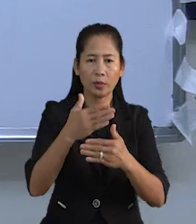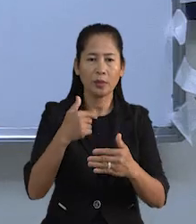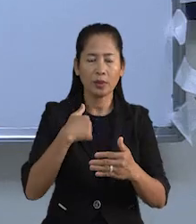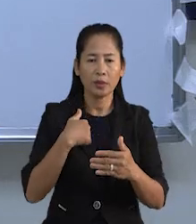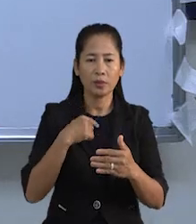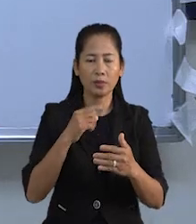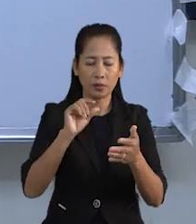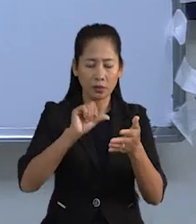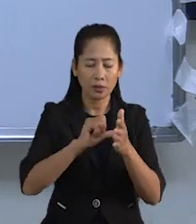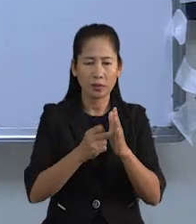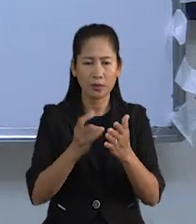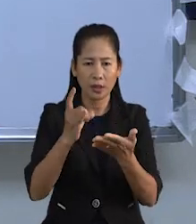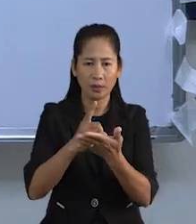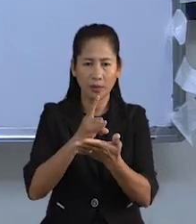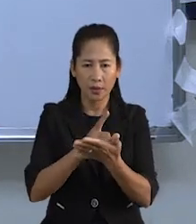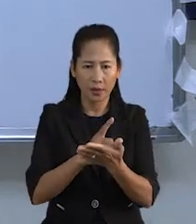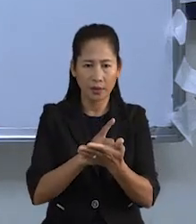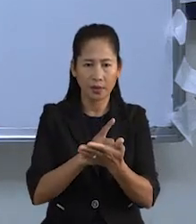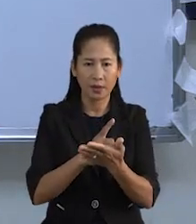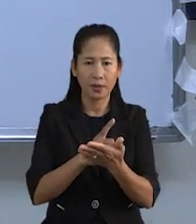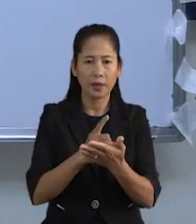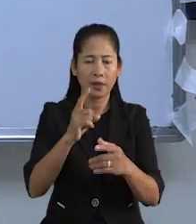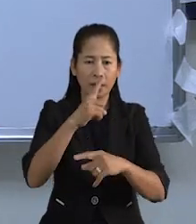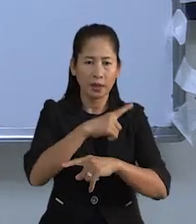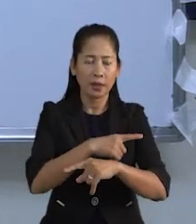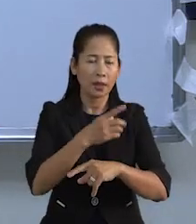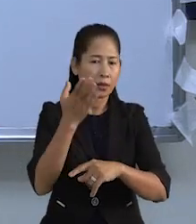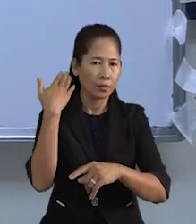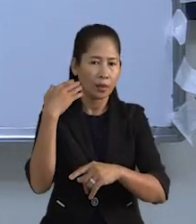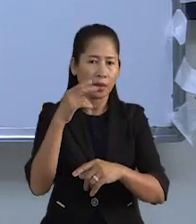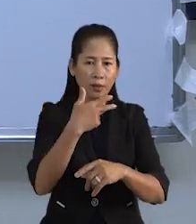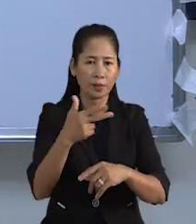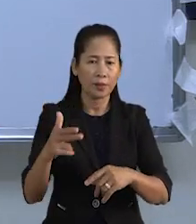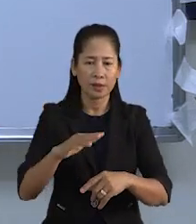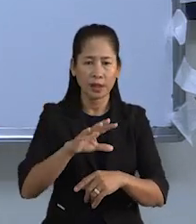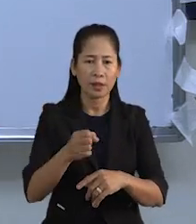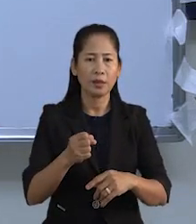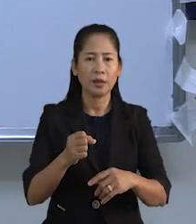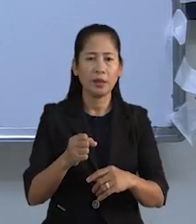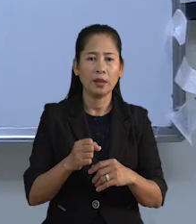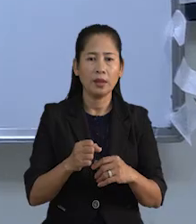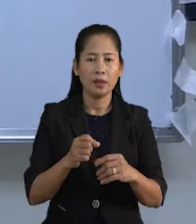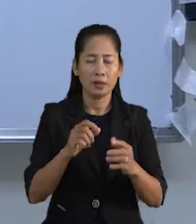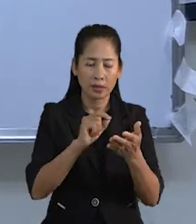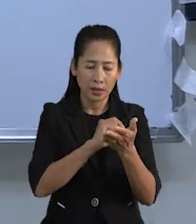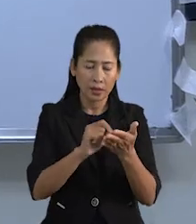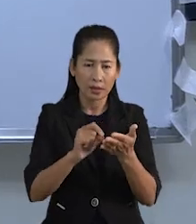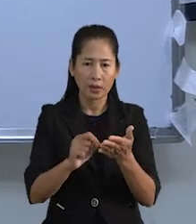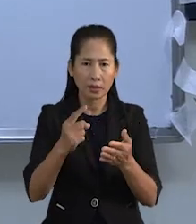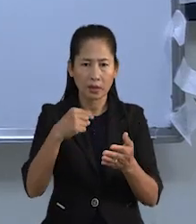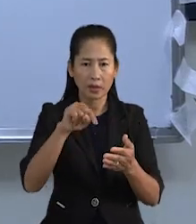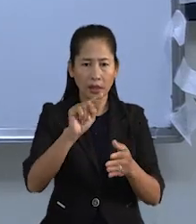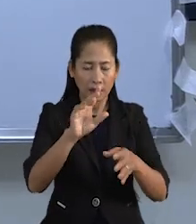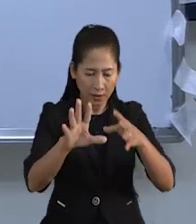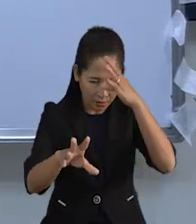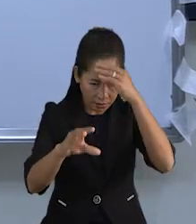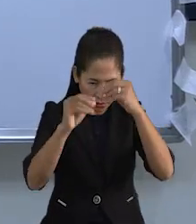គ្រូចូលដល់ខ្លឹមសារមេរៀនរបស់យើងថ្ងៃមុនភាសាខ្មែរសំណេរតើយើង